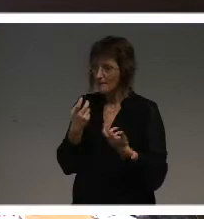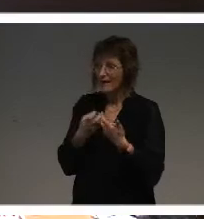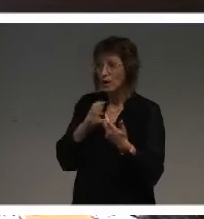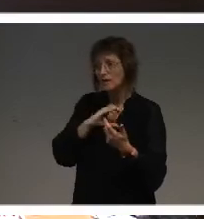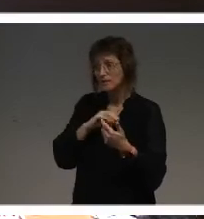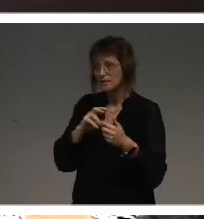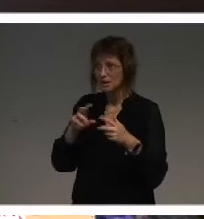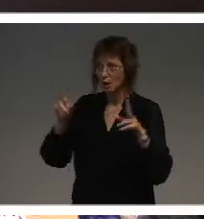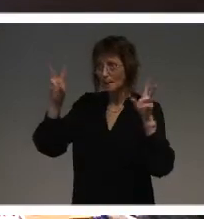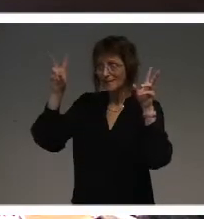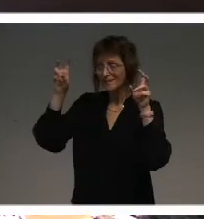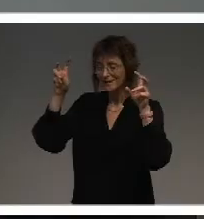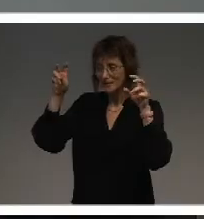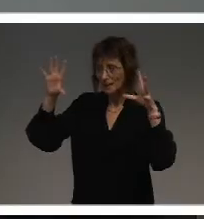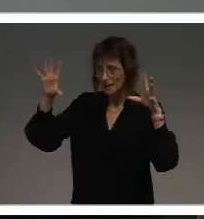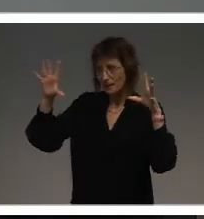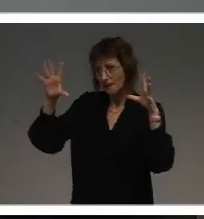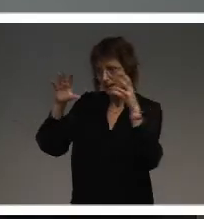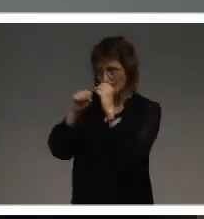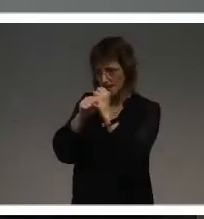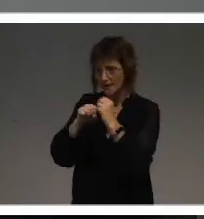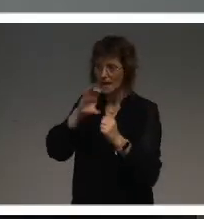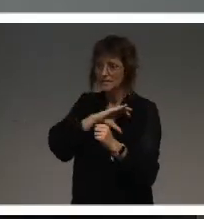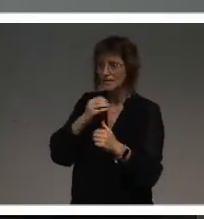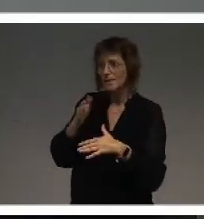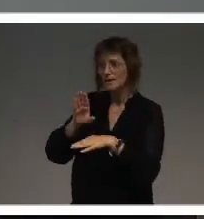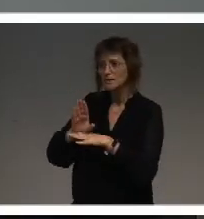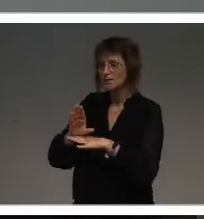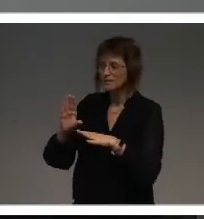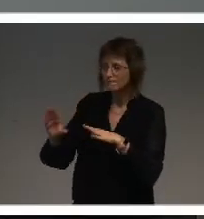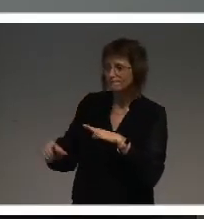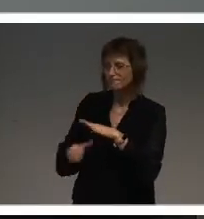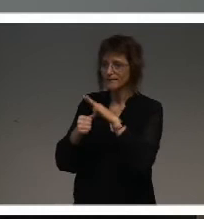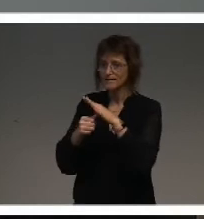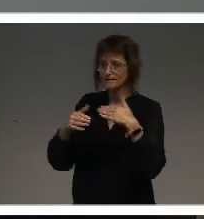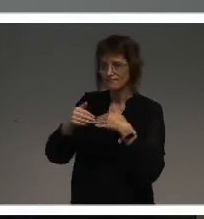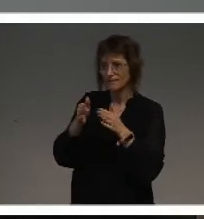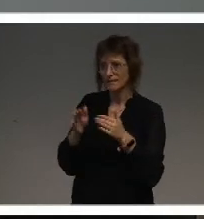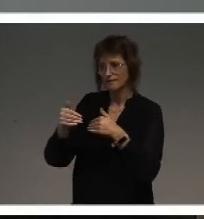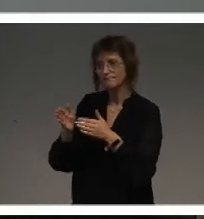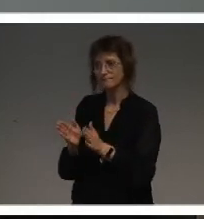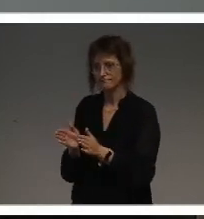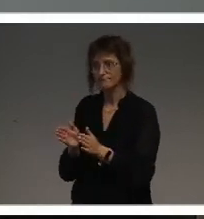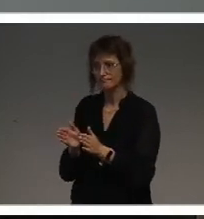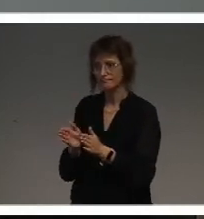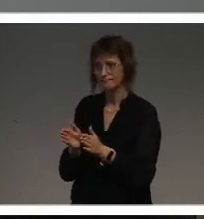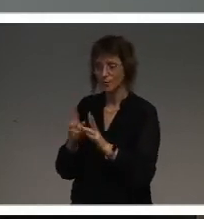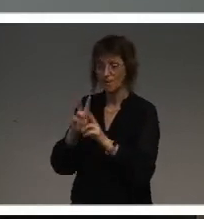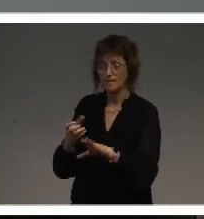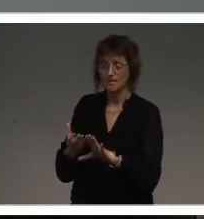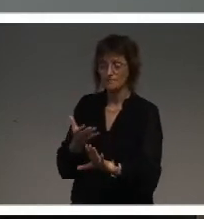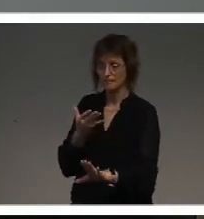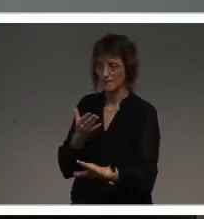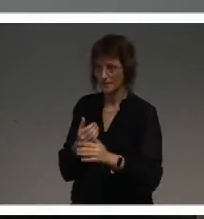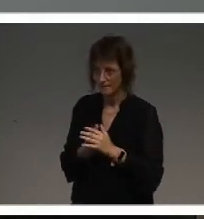d'essayer d'exprimer un petit peu les principales catégories qui ressortaient de cette analyse en